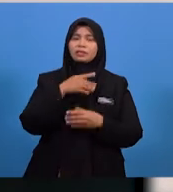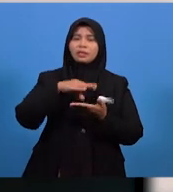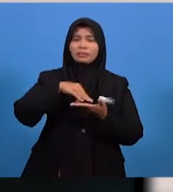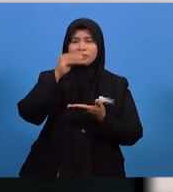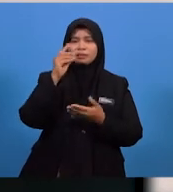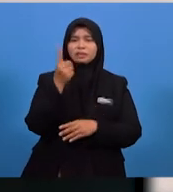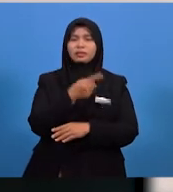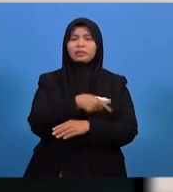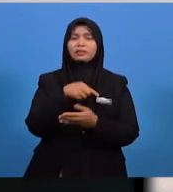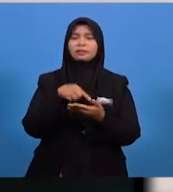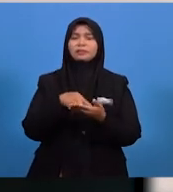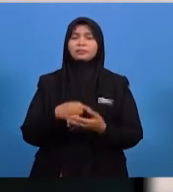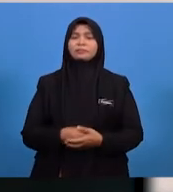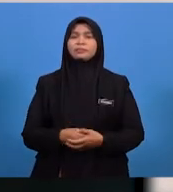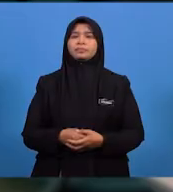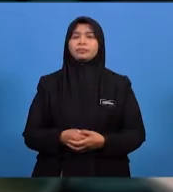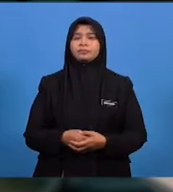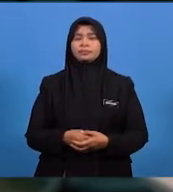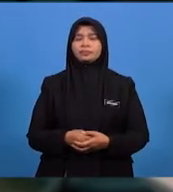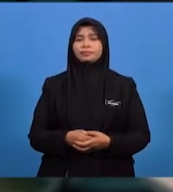pada hari ini